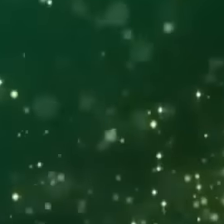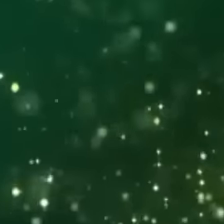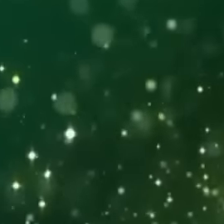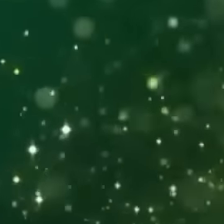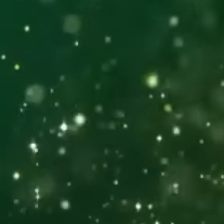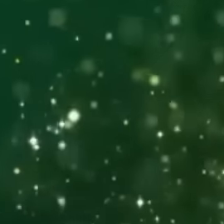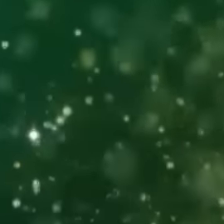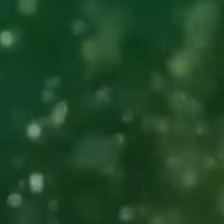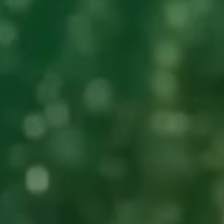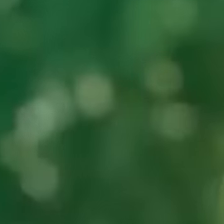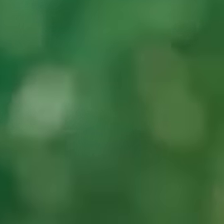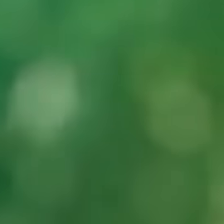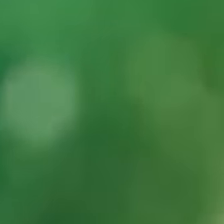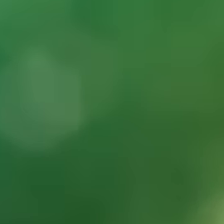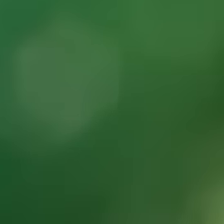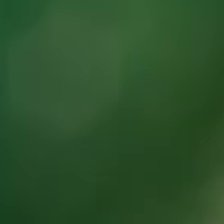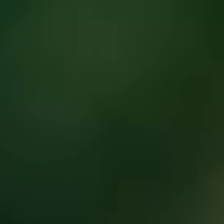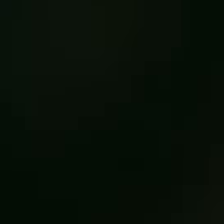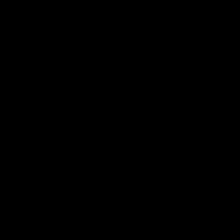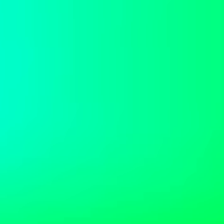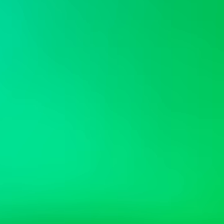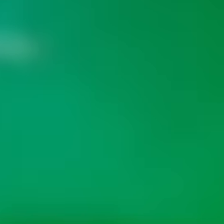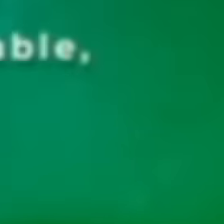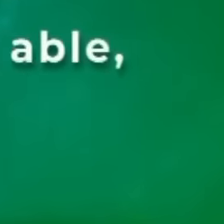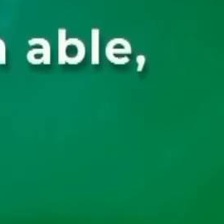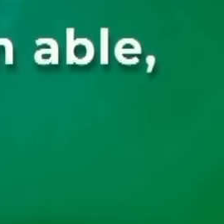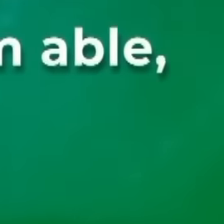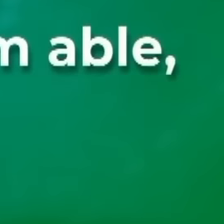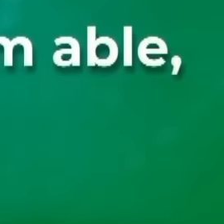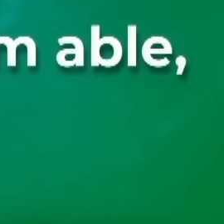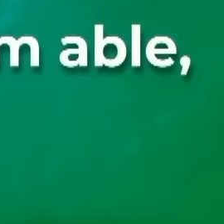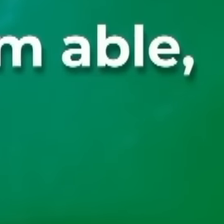ya Allah ya Allah